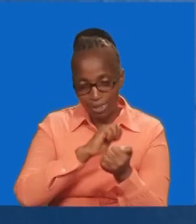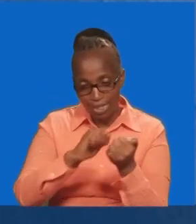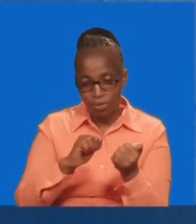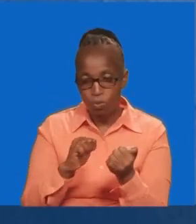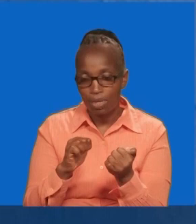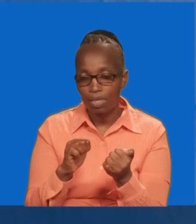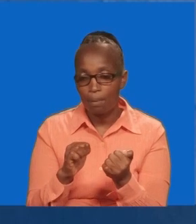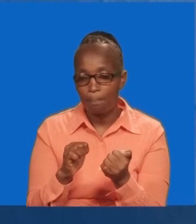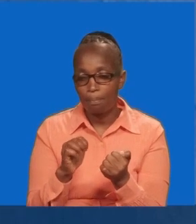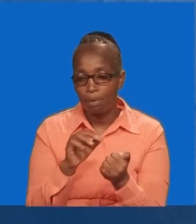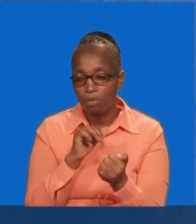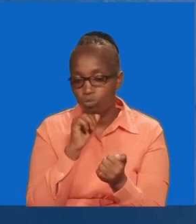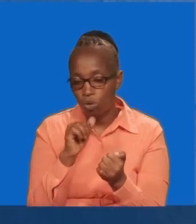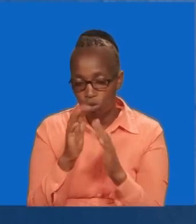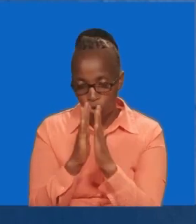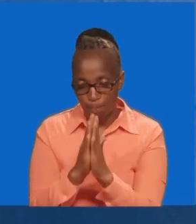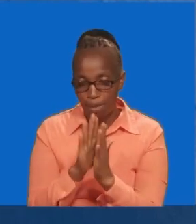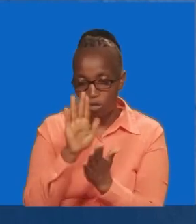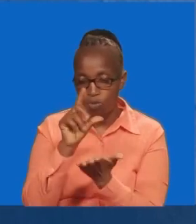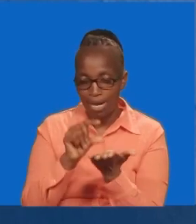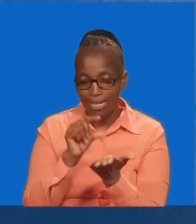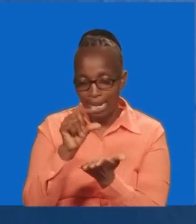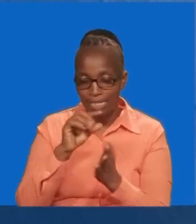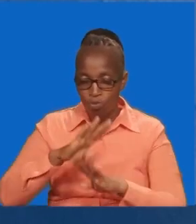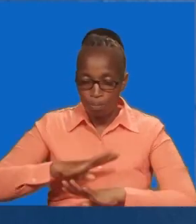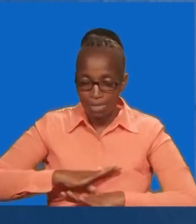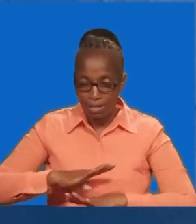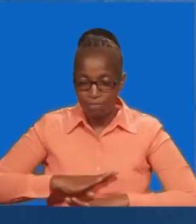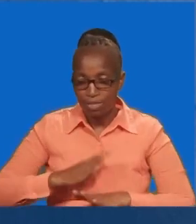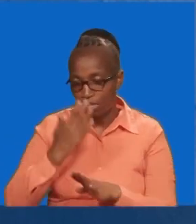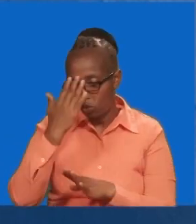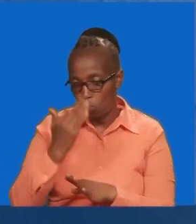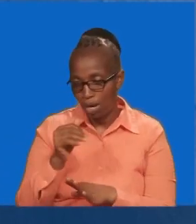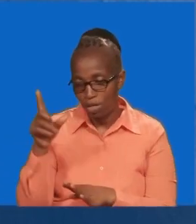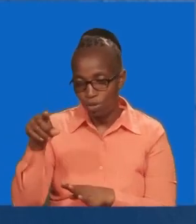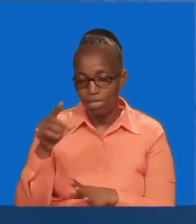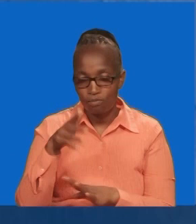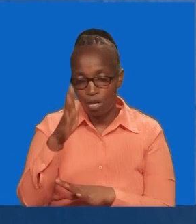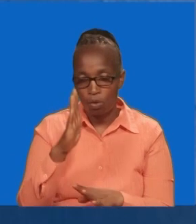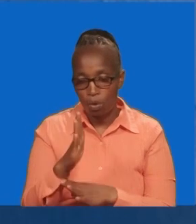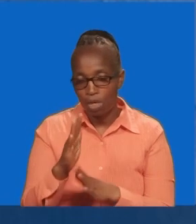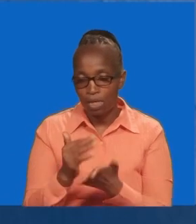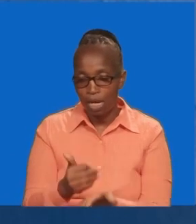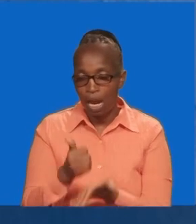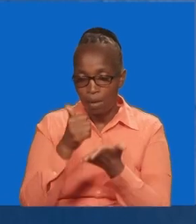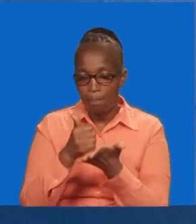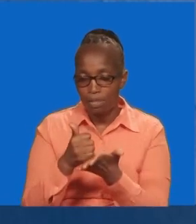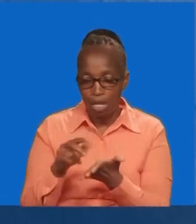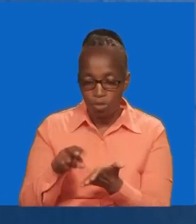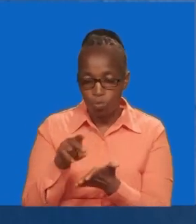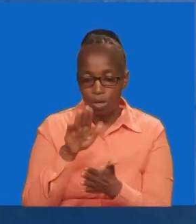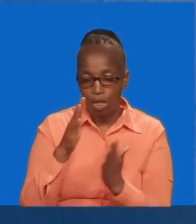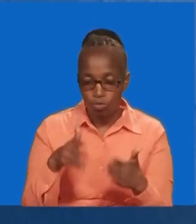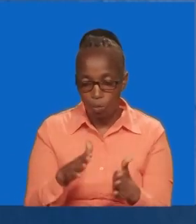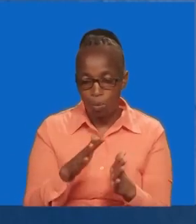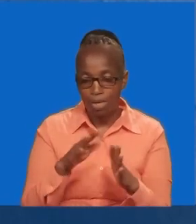anawaangamiza ndiposa wasisimame na wapate kuomba. Neema yako nipate kuwatosha, maana wewe ni Bwana. Tutembelee katika njia zako